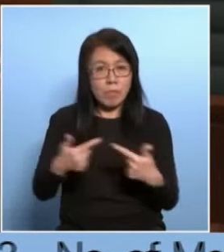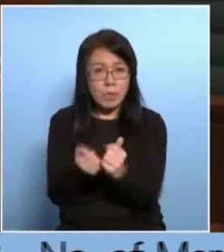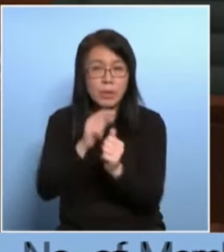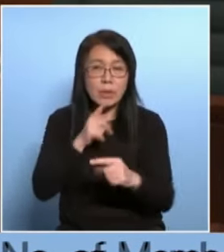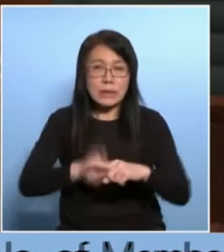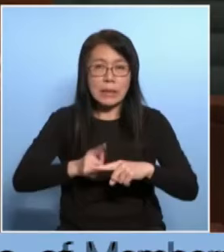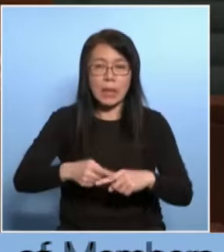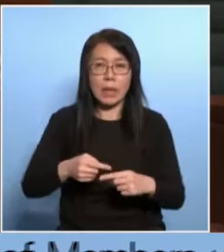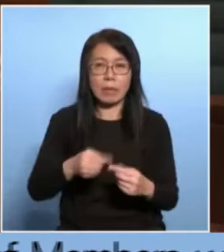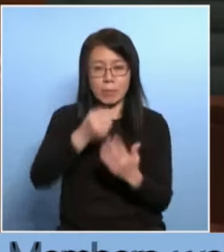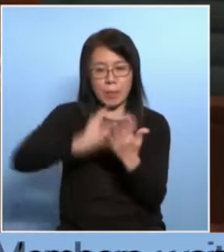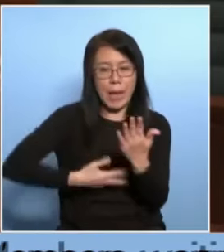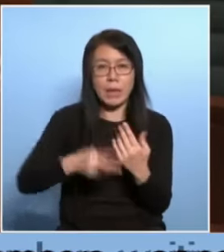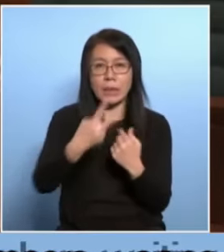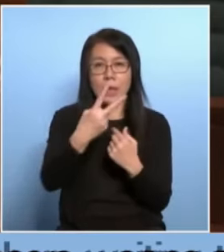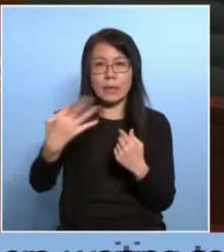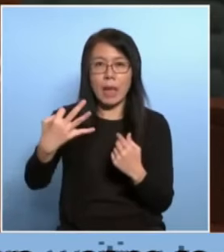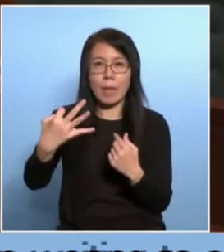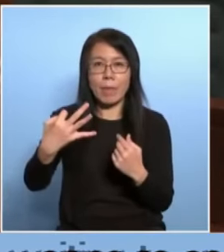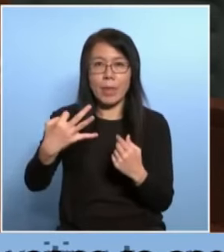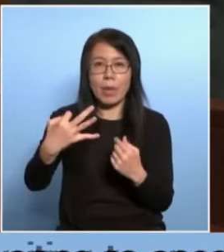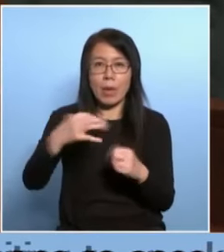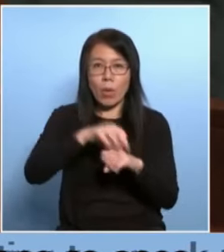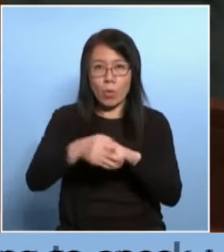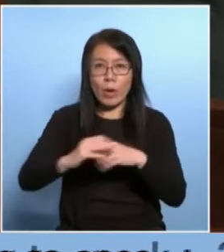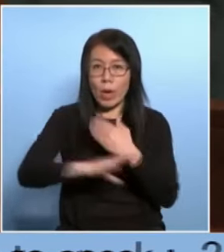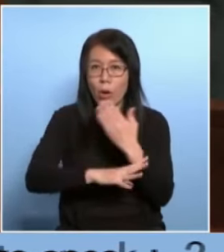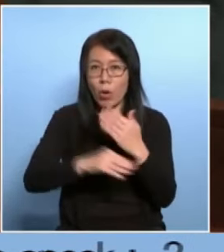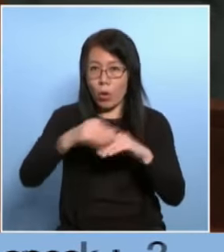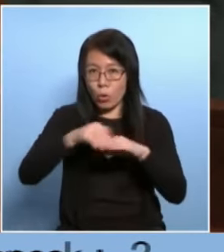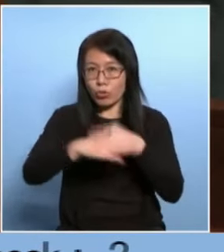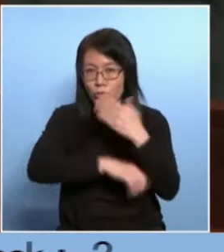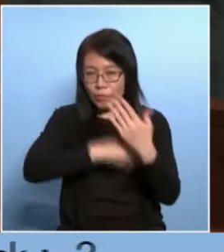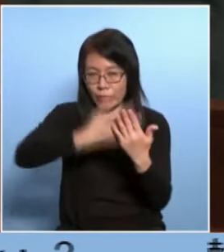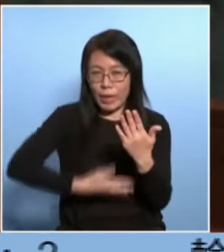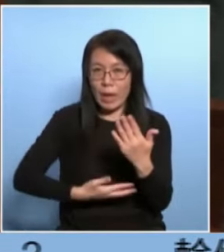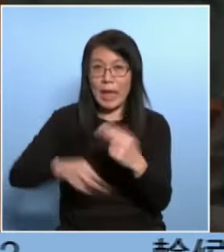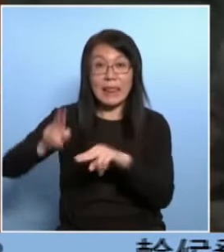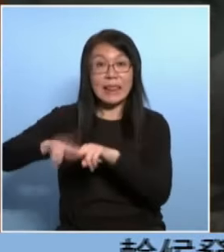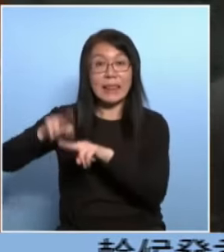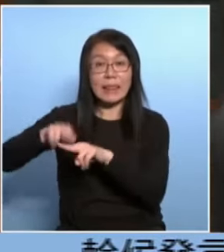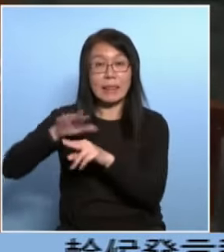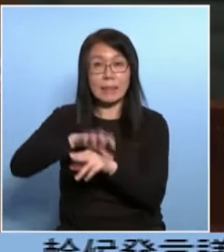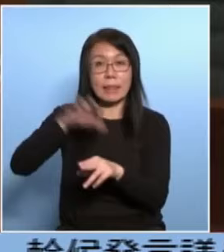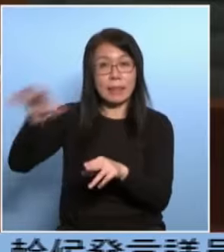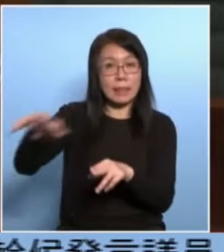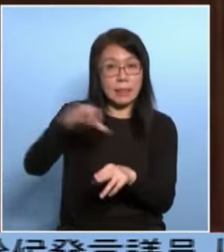了23条這個國家安全法，是中國那個。